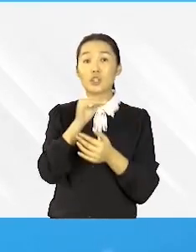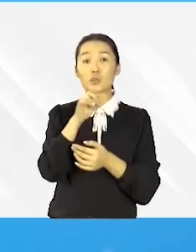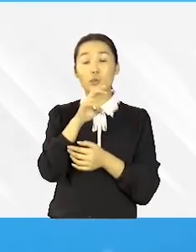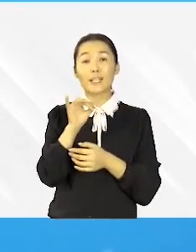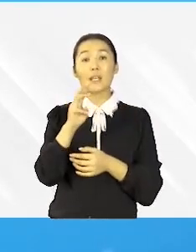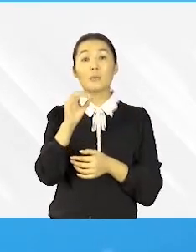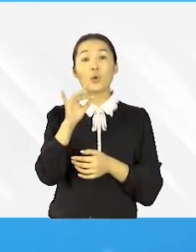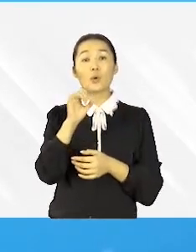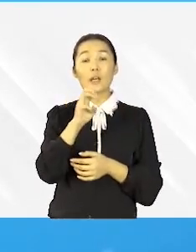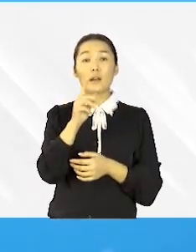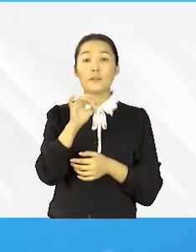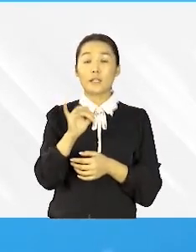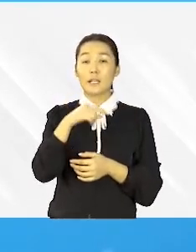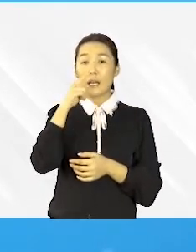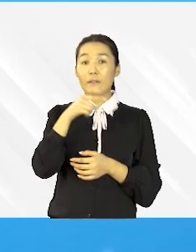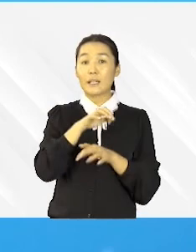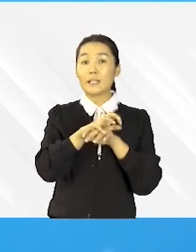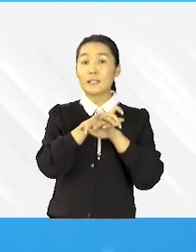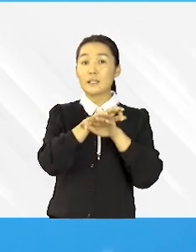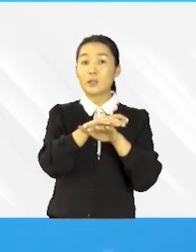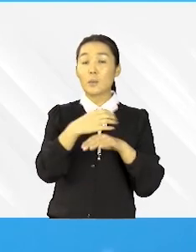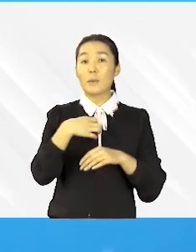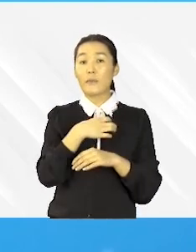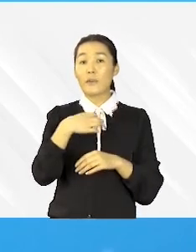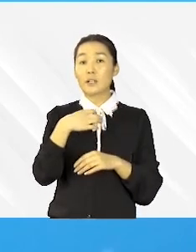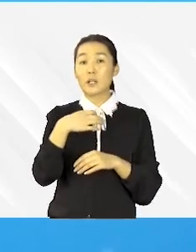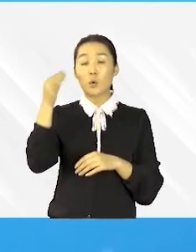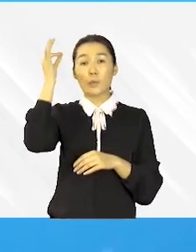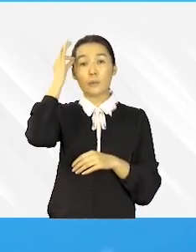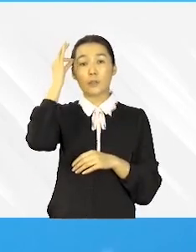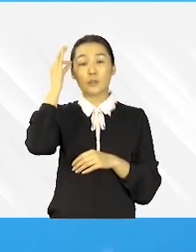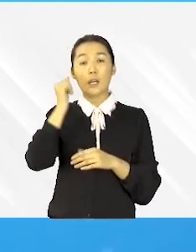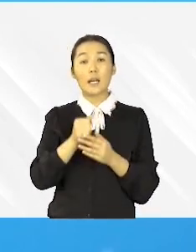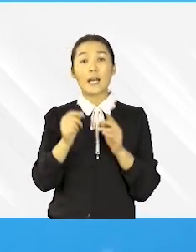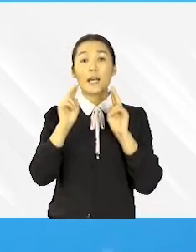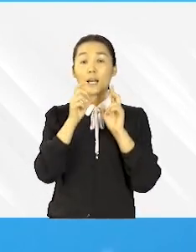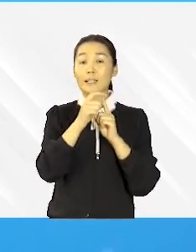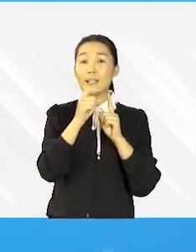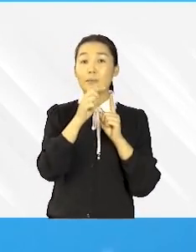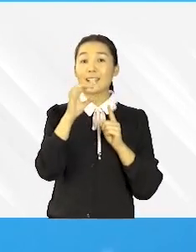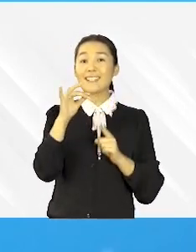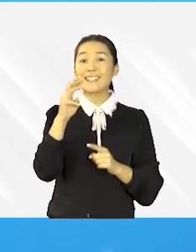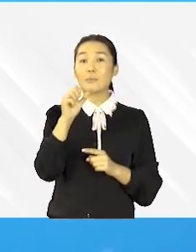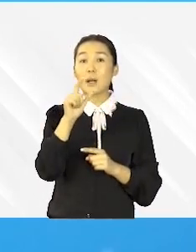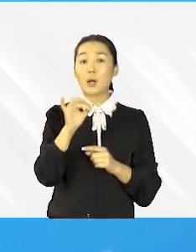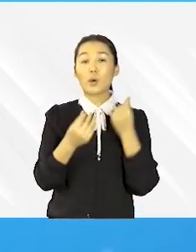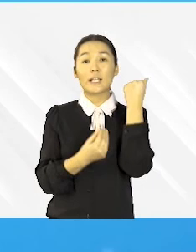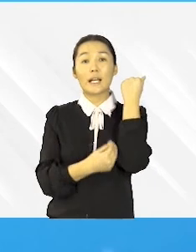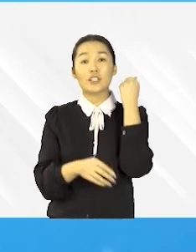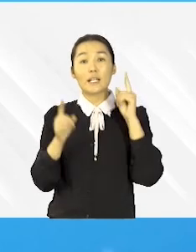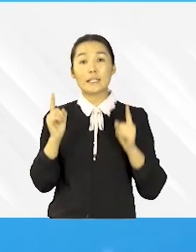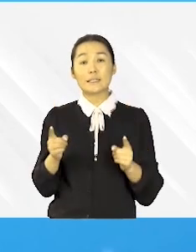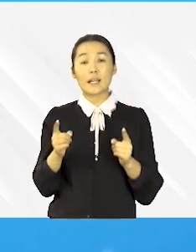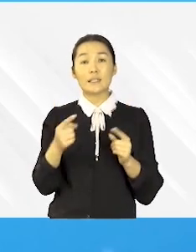взрослого насекомого, важно упомянуть о биологическом термине имаго. Имаго – это окончательная стадия индивидуального